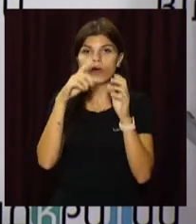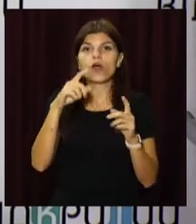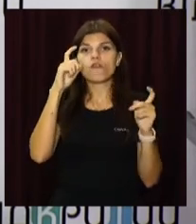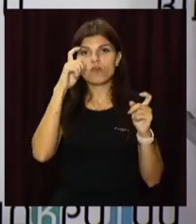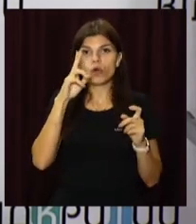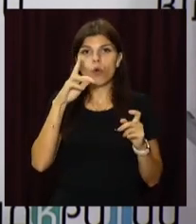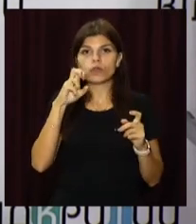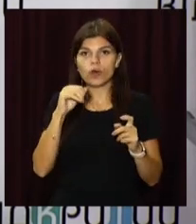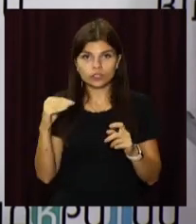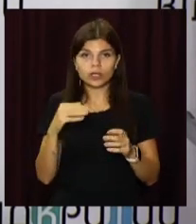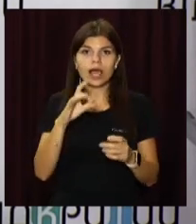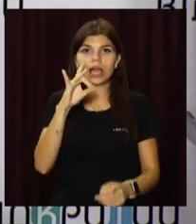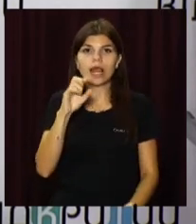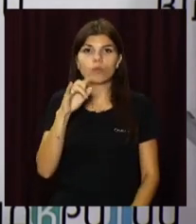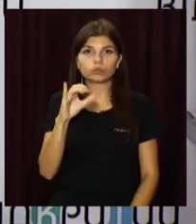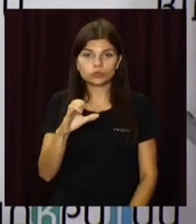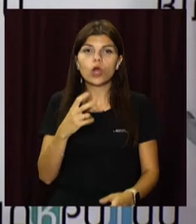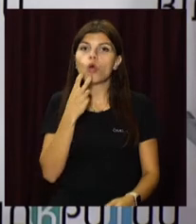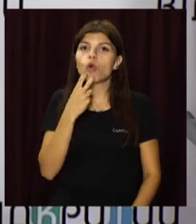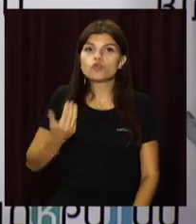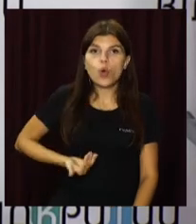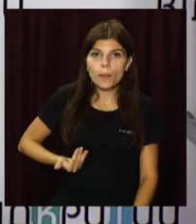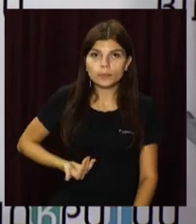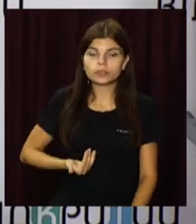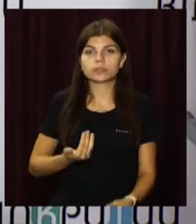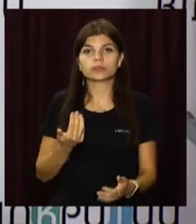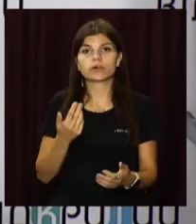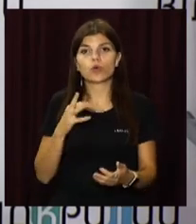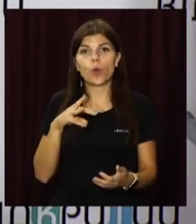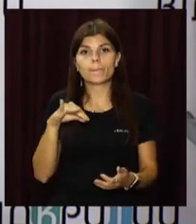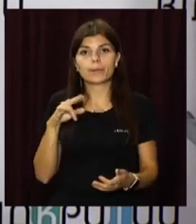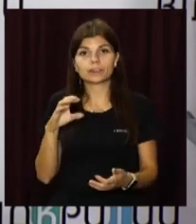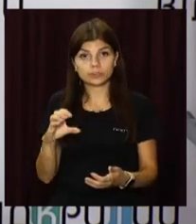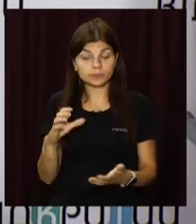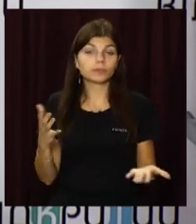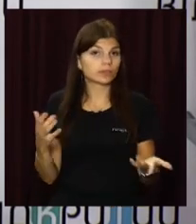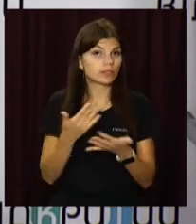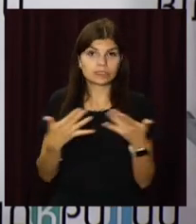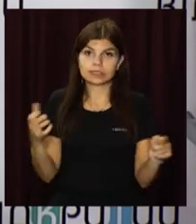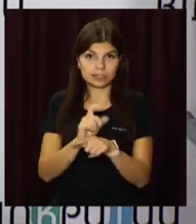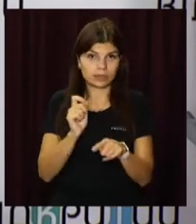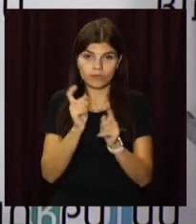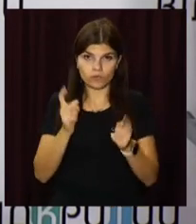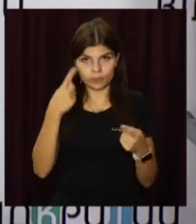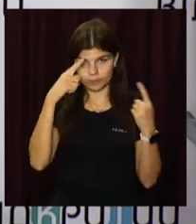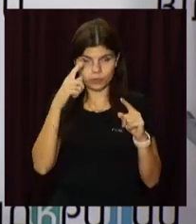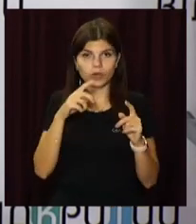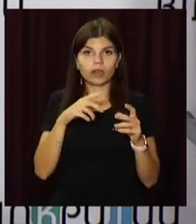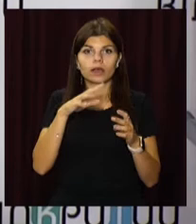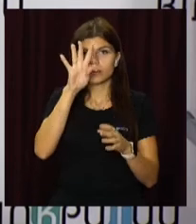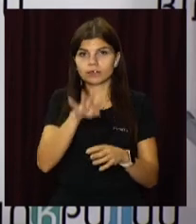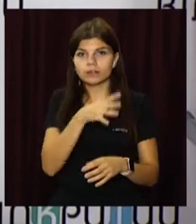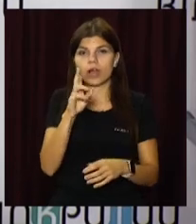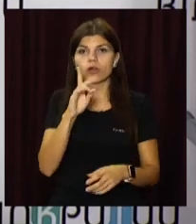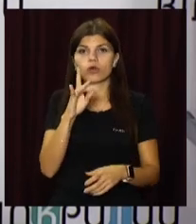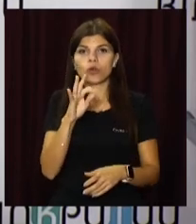фотоколажі, ребуси, комікси, тобто величезна кількість завдань насправді, і кросворди, і все що